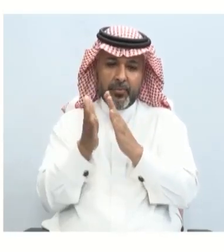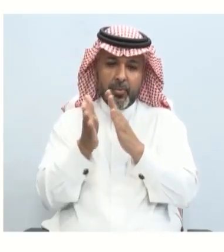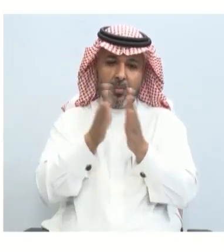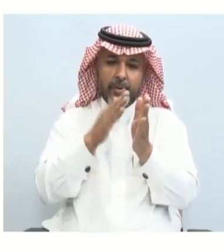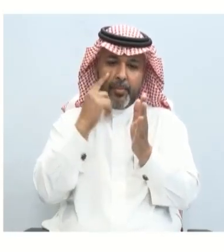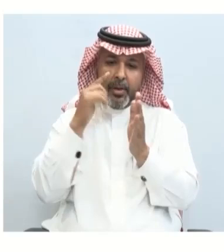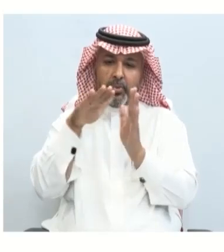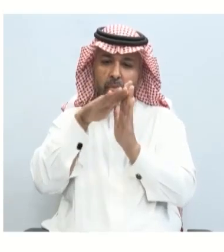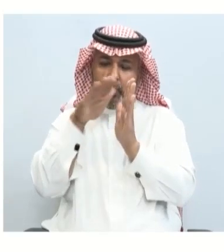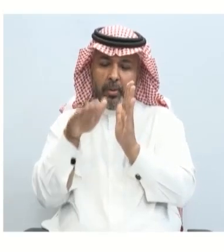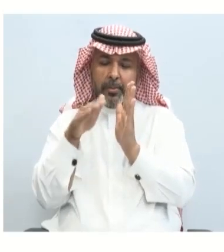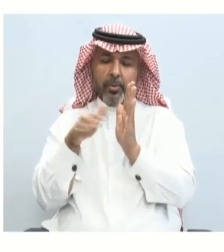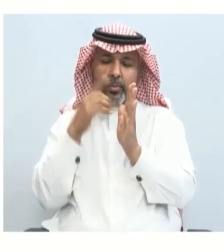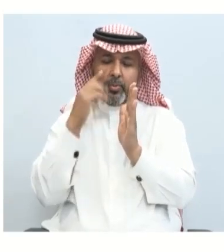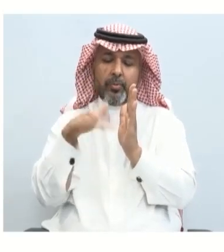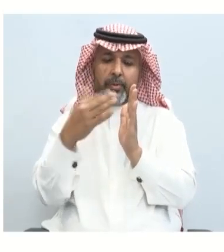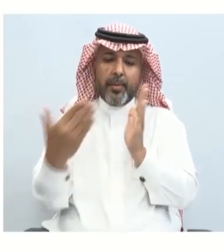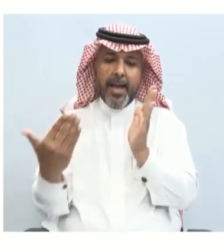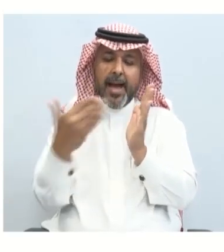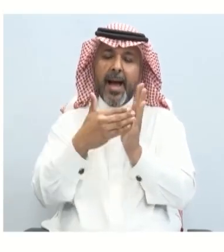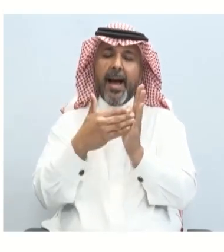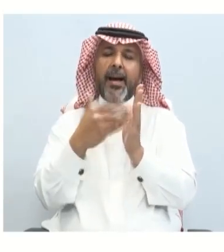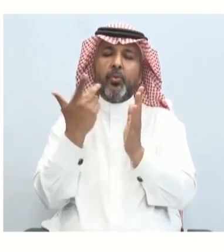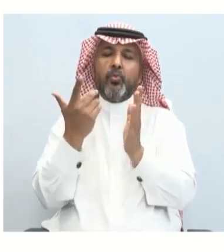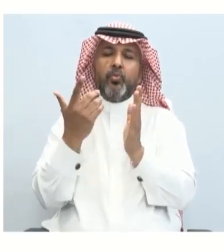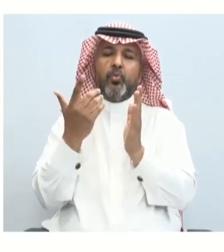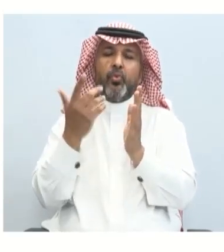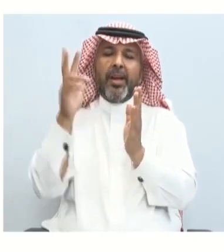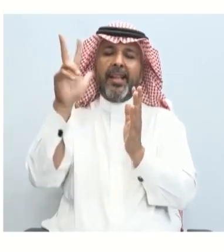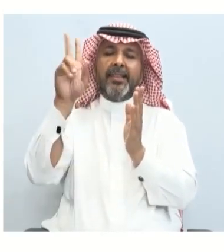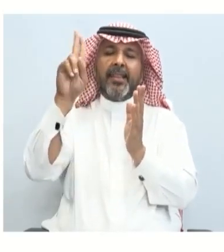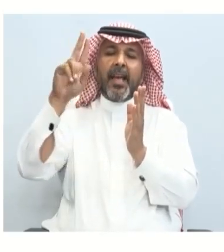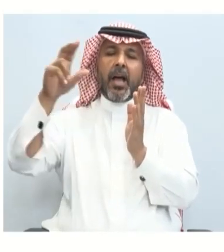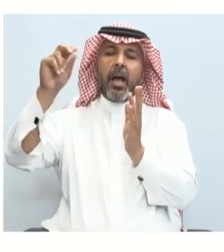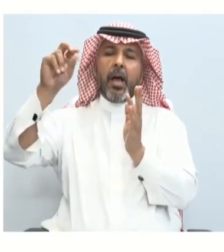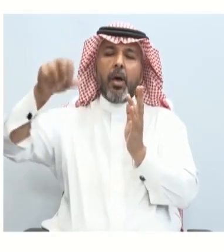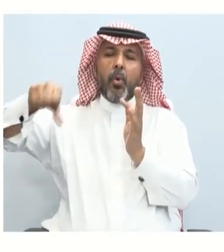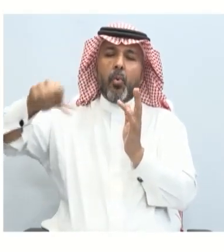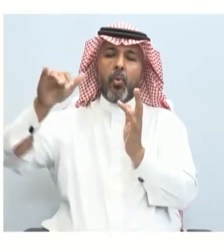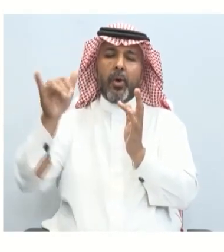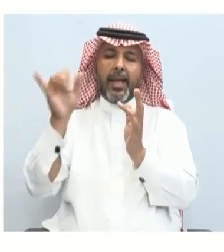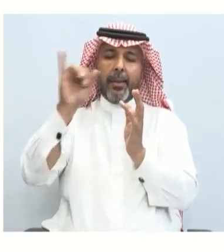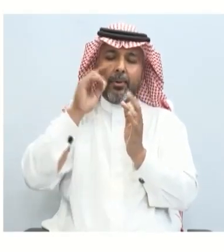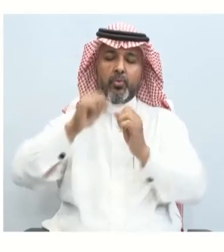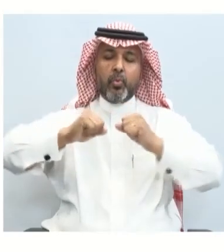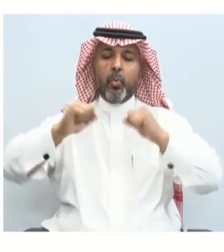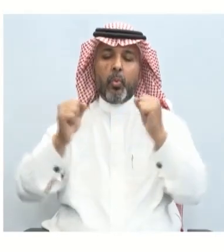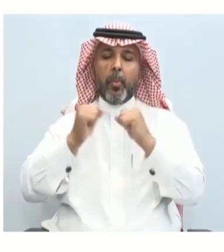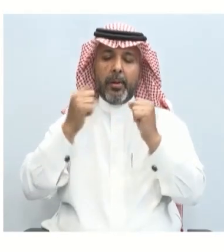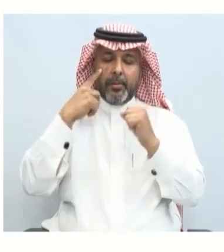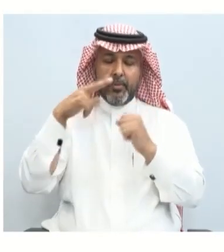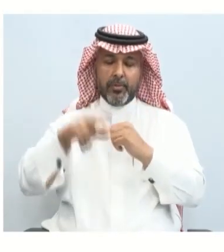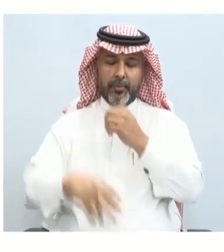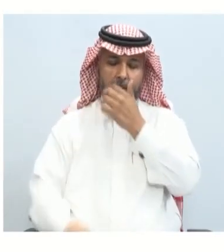بحل المعادلات المثلثيه وناخذ كعادتنا سؤال في نهايه هذا الدرس طبعا تكلمنا عن الدوال في